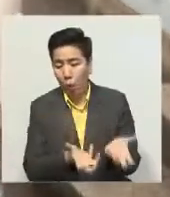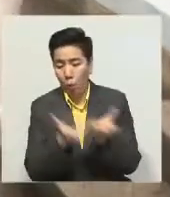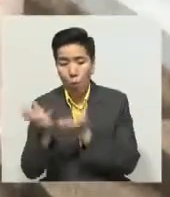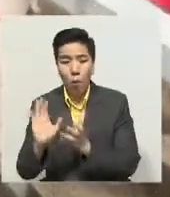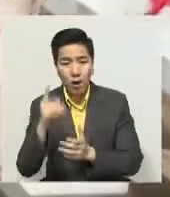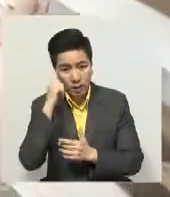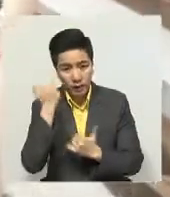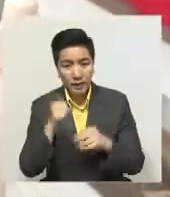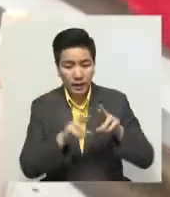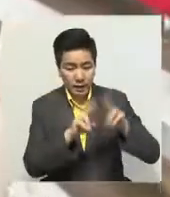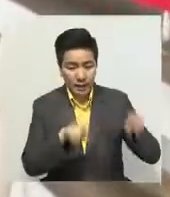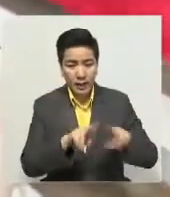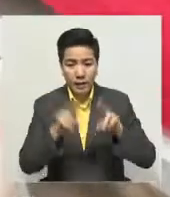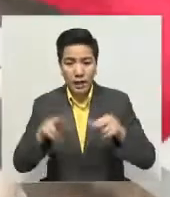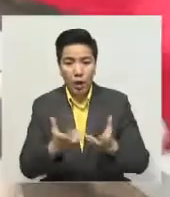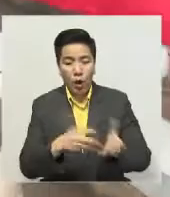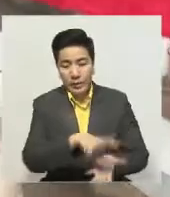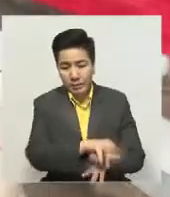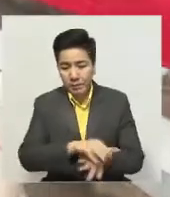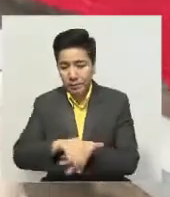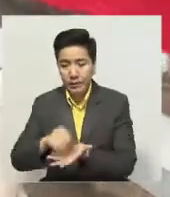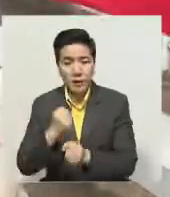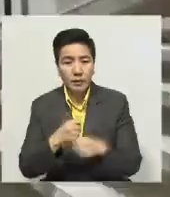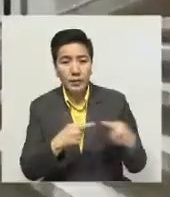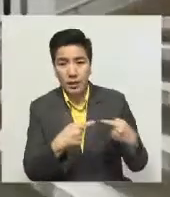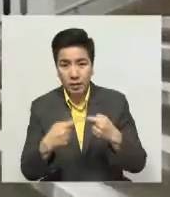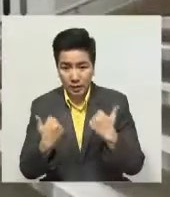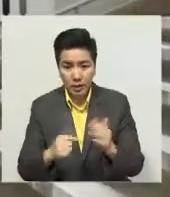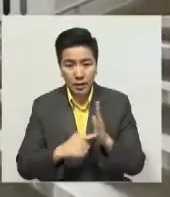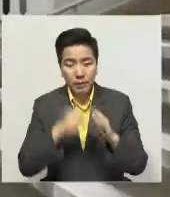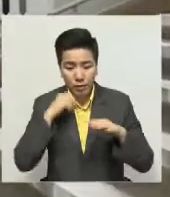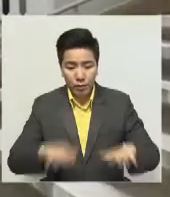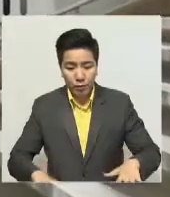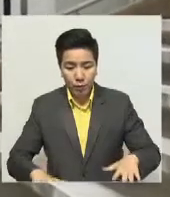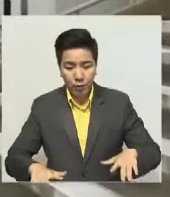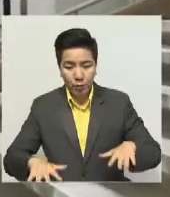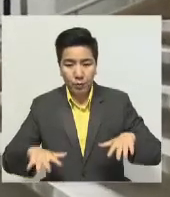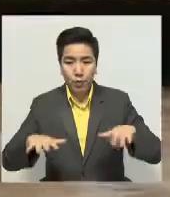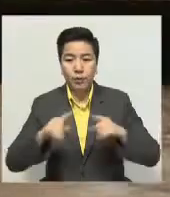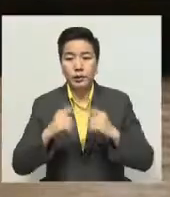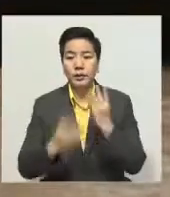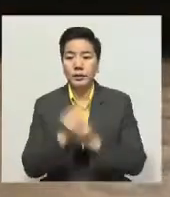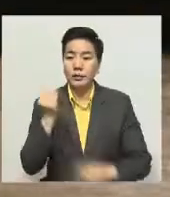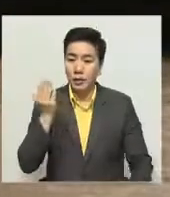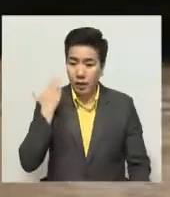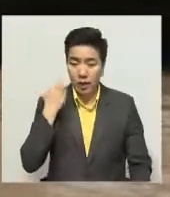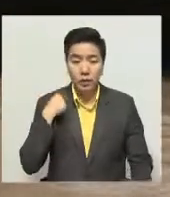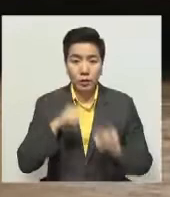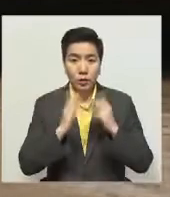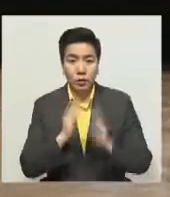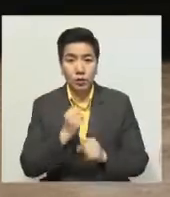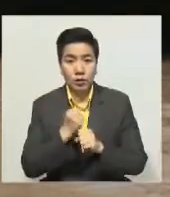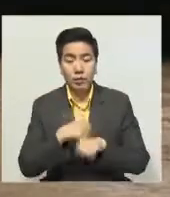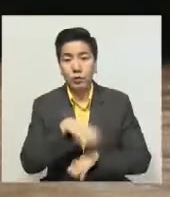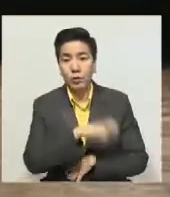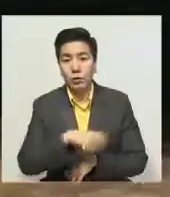ซึ่งมีหลายๆร้านค่ะก็ทยอยเก็บของอย่างต่อเนื่องตั้งแต่ระดับน้ำโขงสูงขึ้นอย่างต่อเนื่องเมื่อสัปดาห์ก่อนโดยมีเจ้าหน้าที่จากหลาย